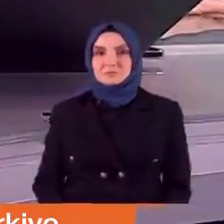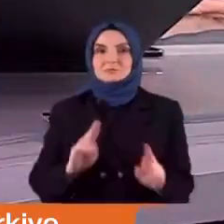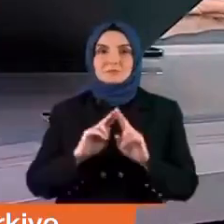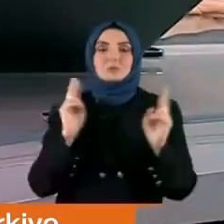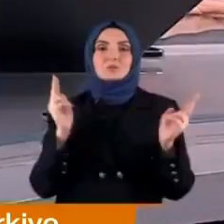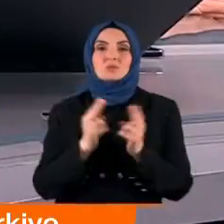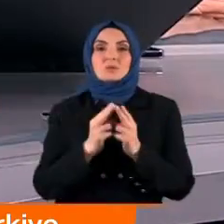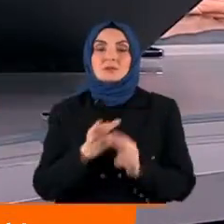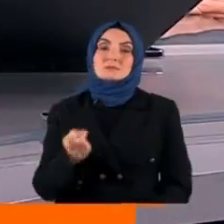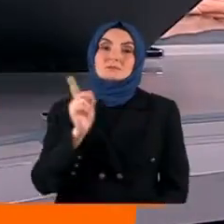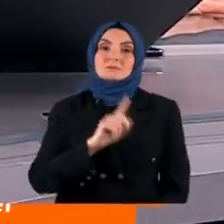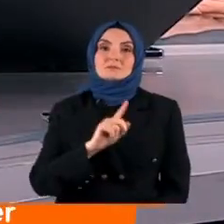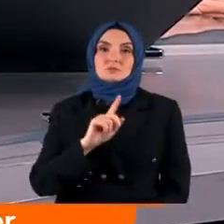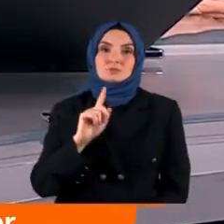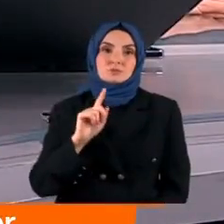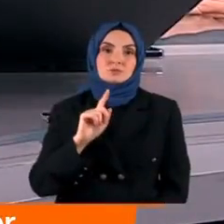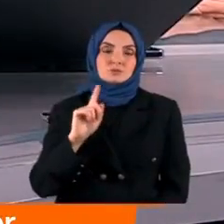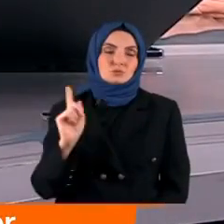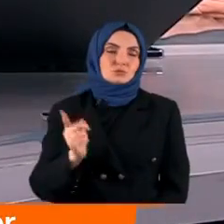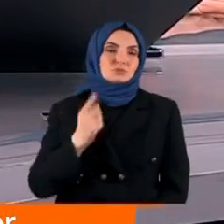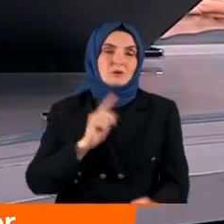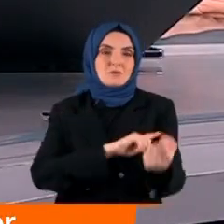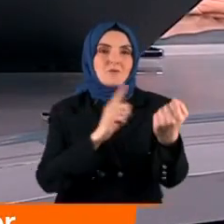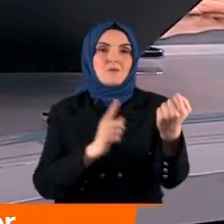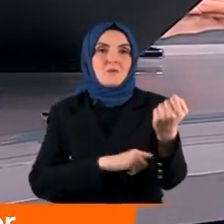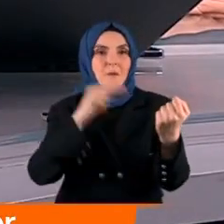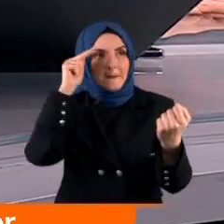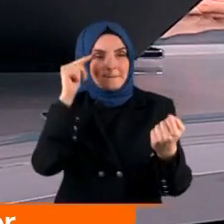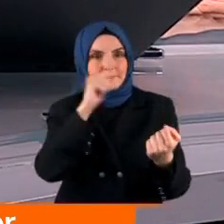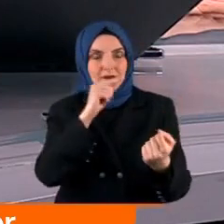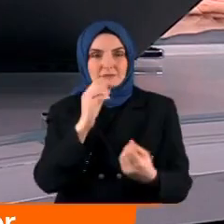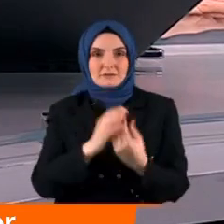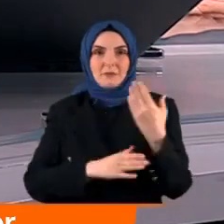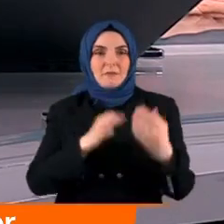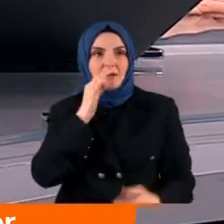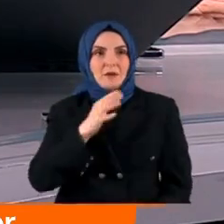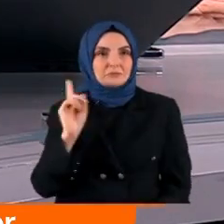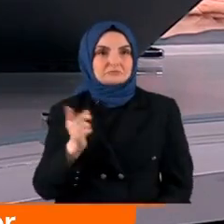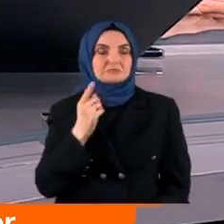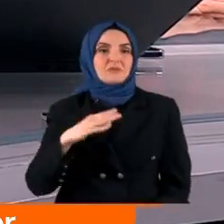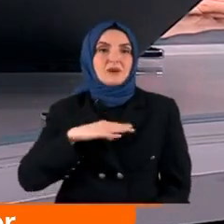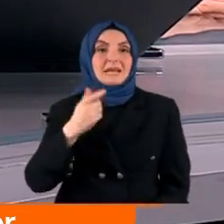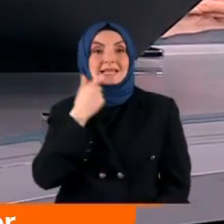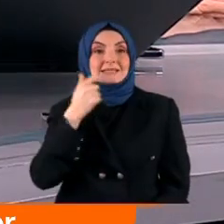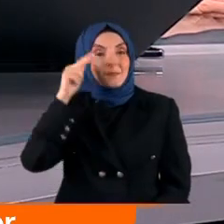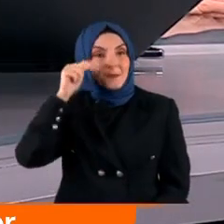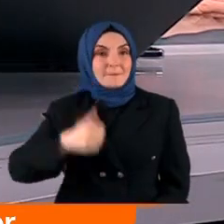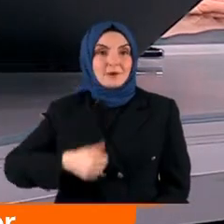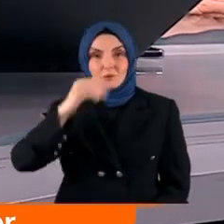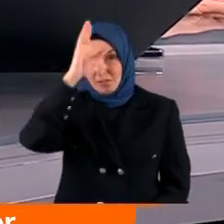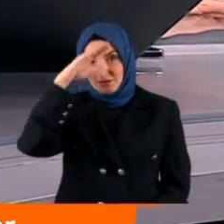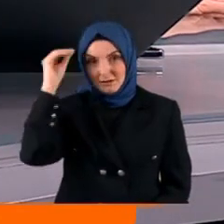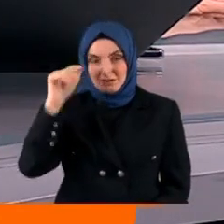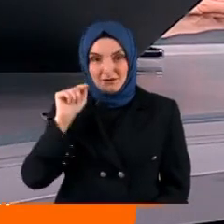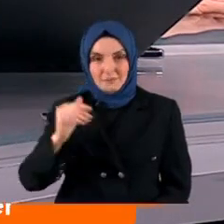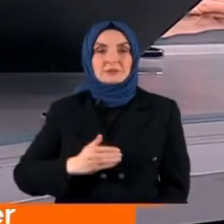Dünyanın diğer süper gücü Amerika'da güne dikkat çeken bir haberle uyandı. Eski Amerikan Başkanı Trump, Salı günü gözaltına alınacağını iddia